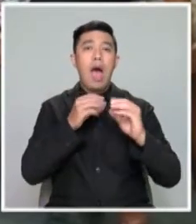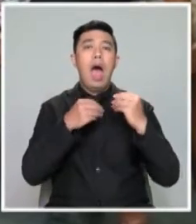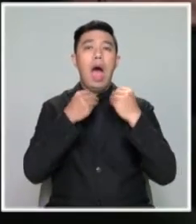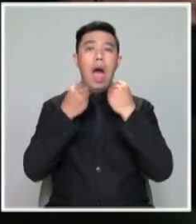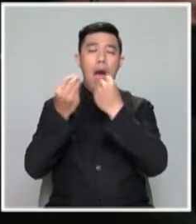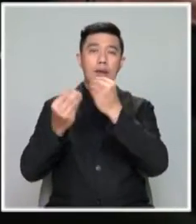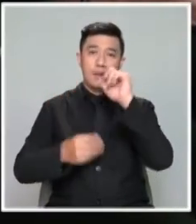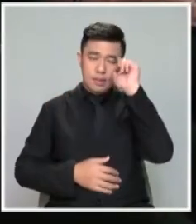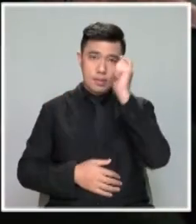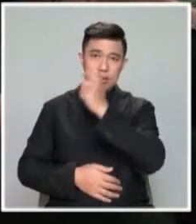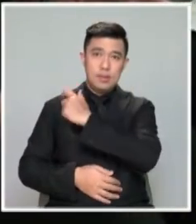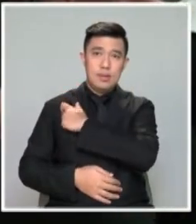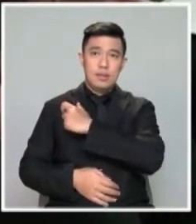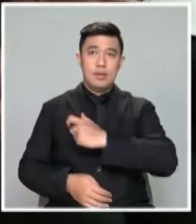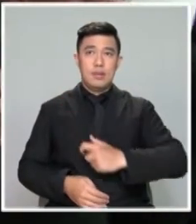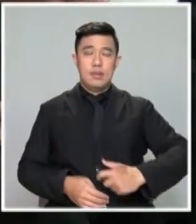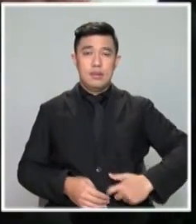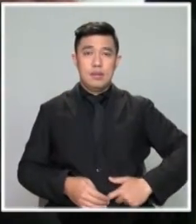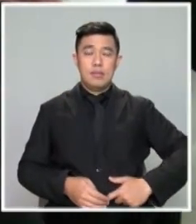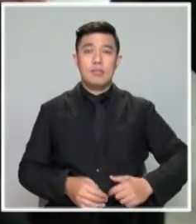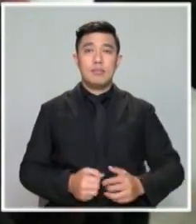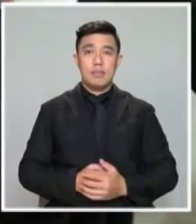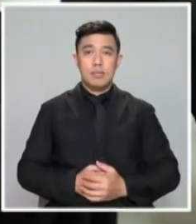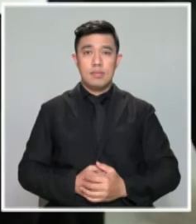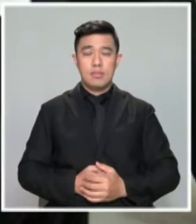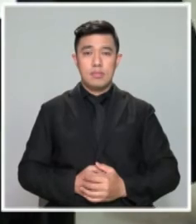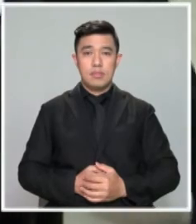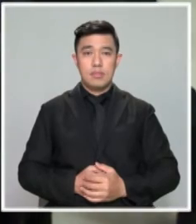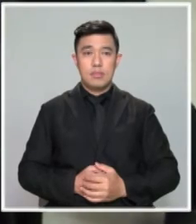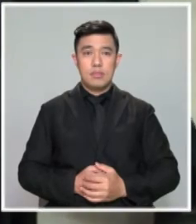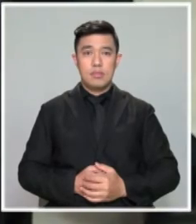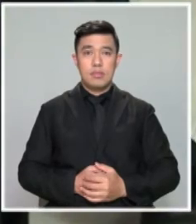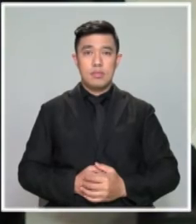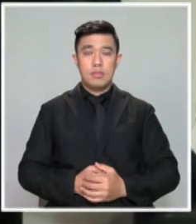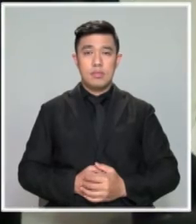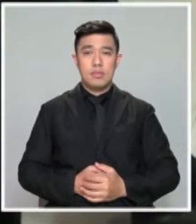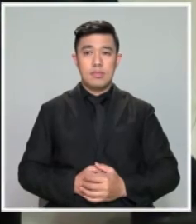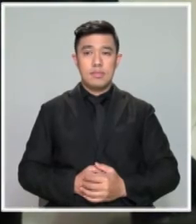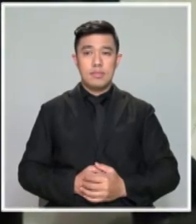พระมหากรุณาธิคุณพระบาทสมเด็จพระปรมินทรมหาภูมิพลอดุลยเดชด้วย